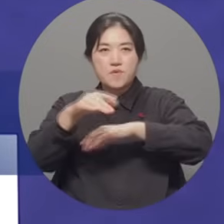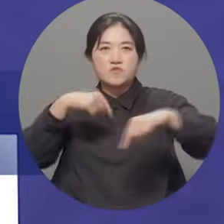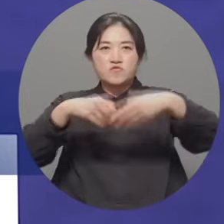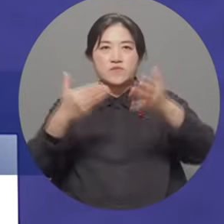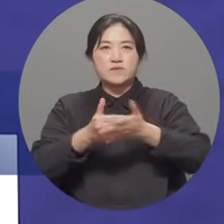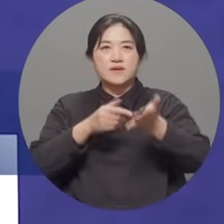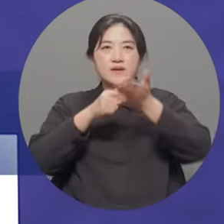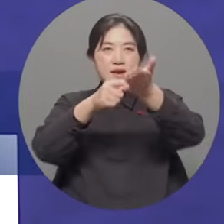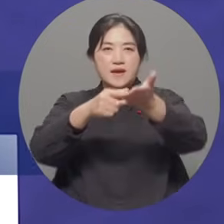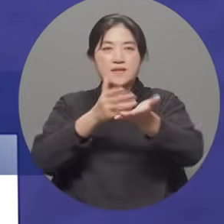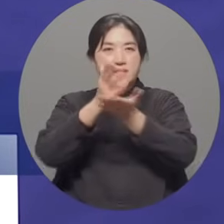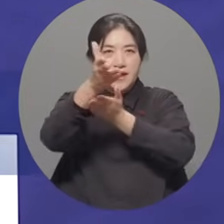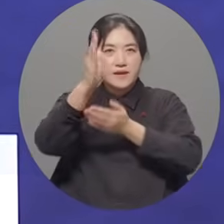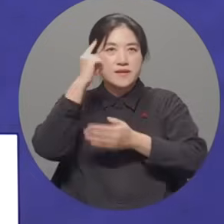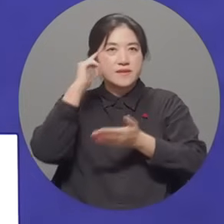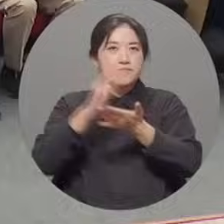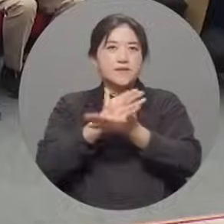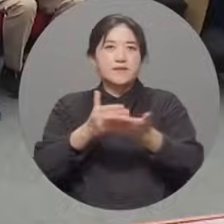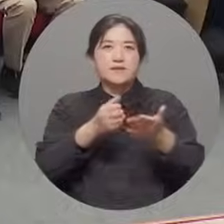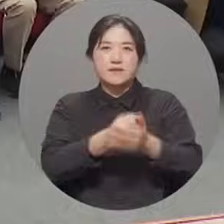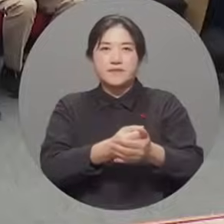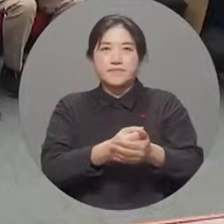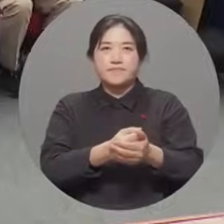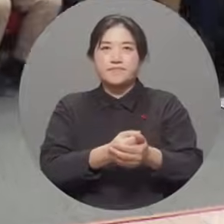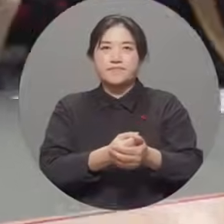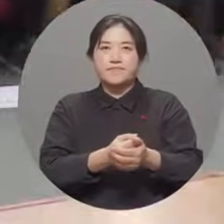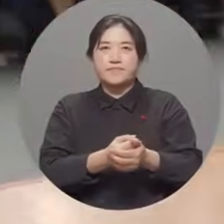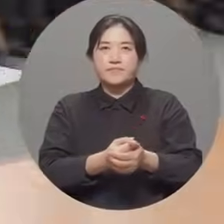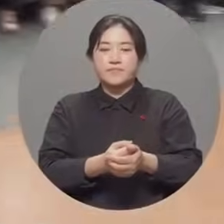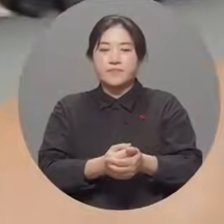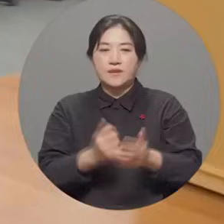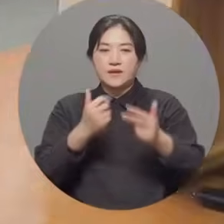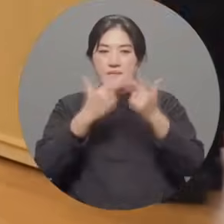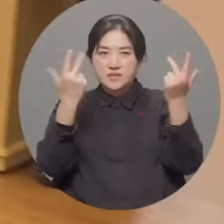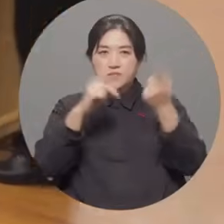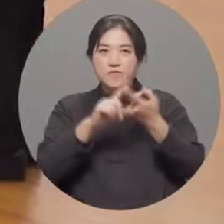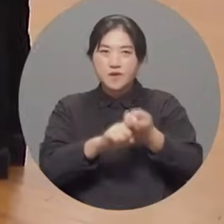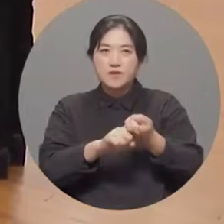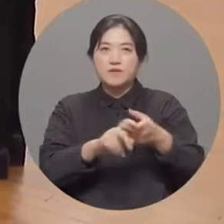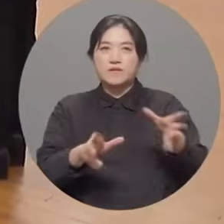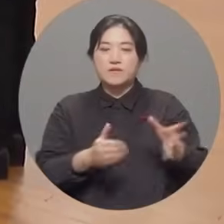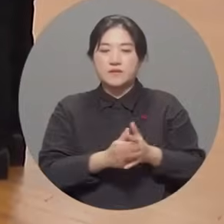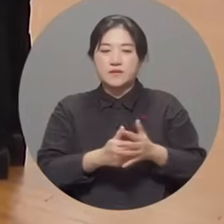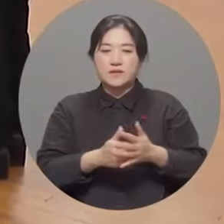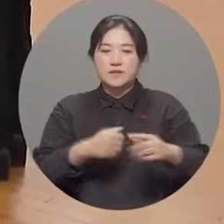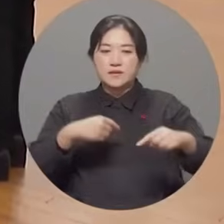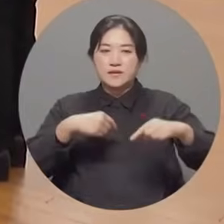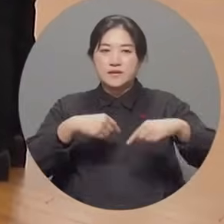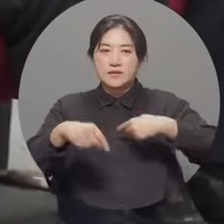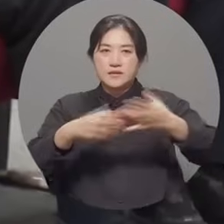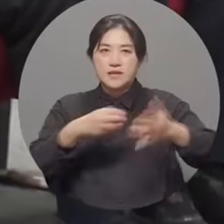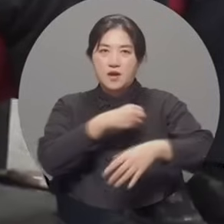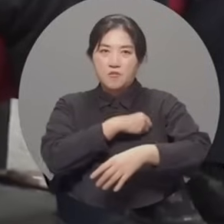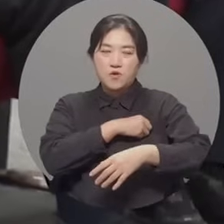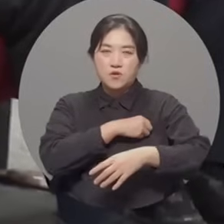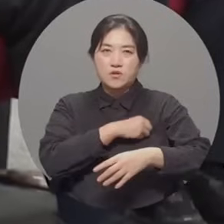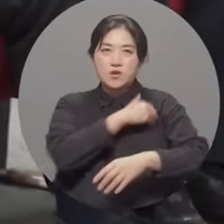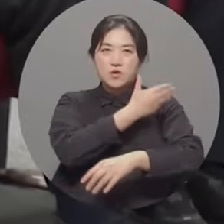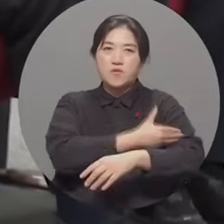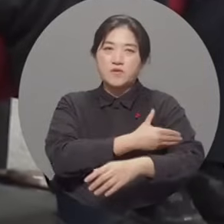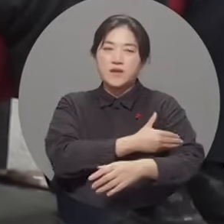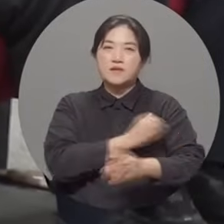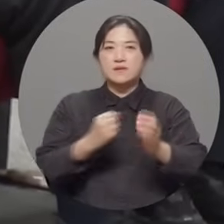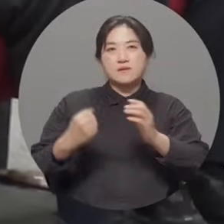한다고 판단했습니다. 친이재명계 의원들 역시 당원 권한 강화는 김은경 혁신위에서도